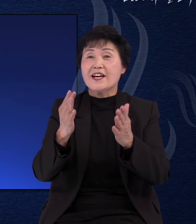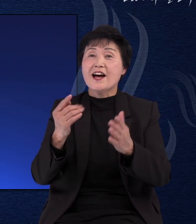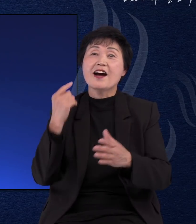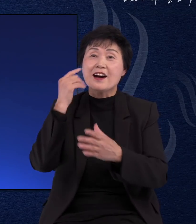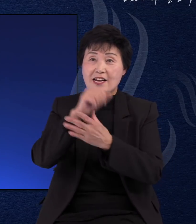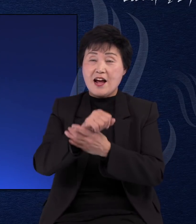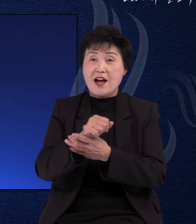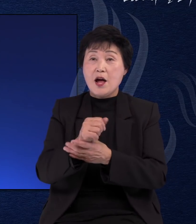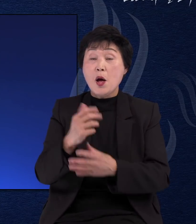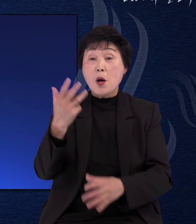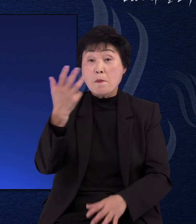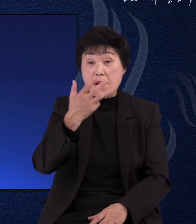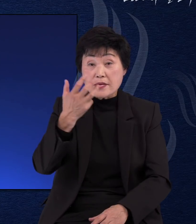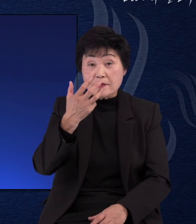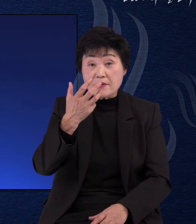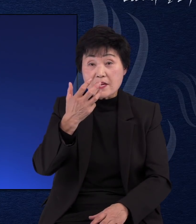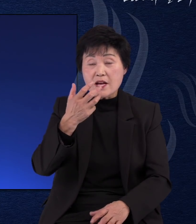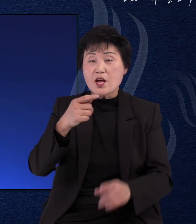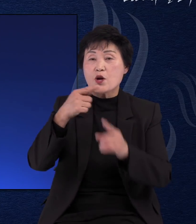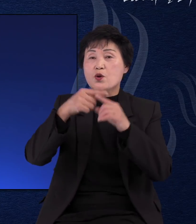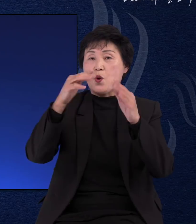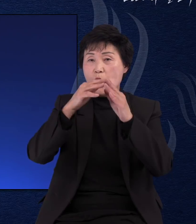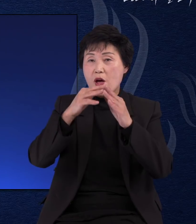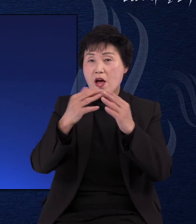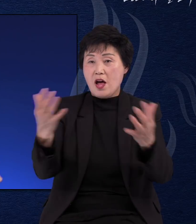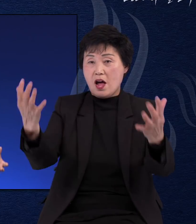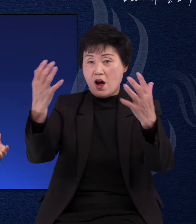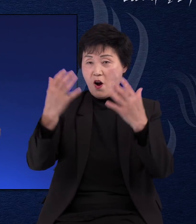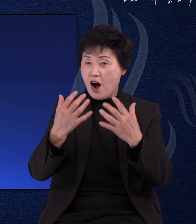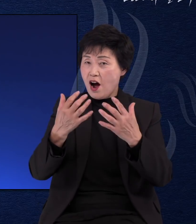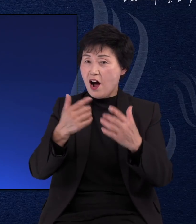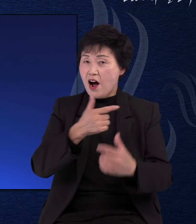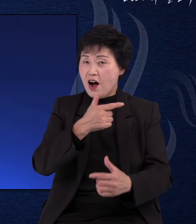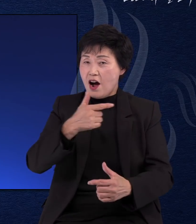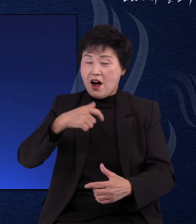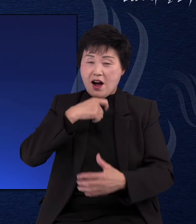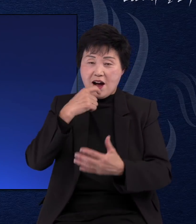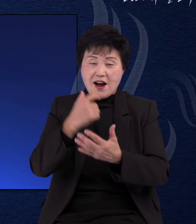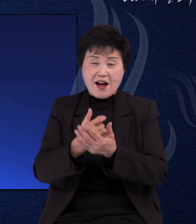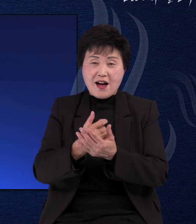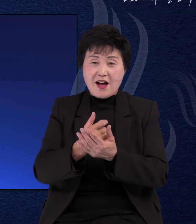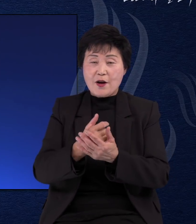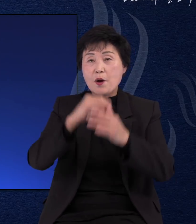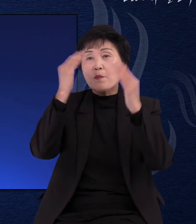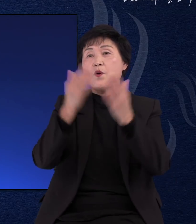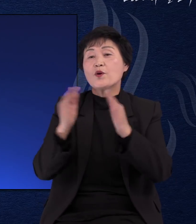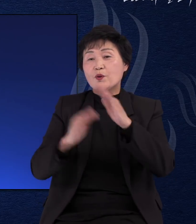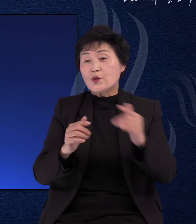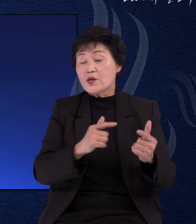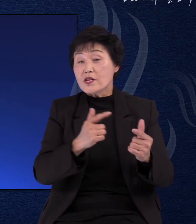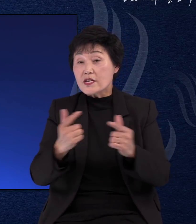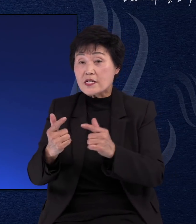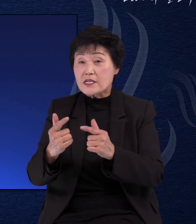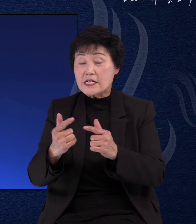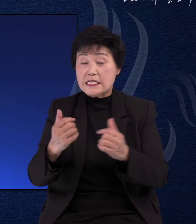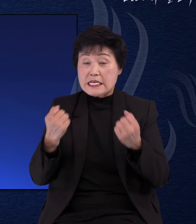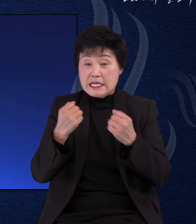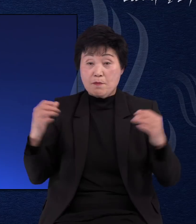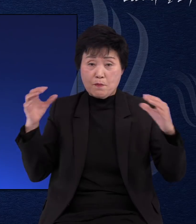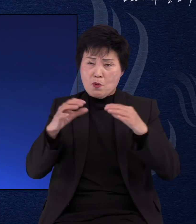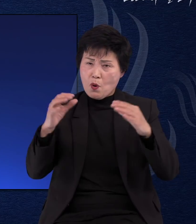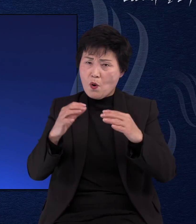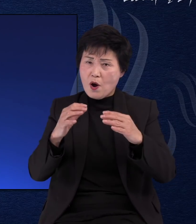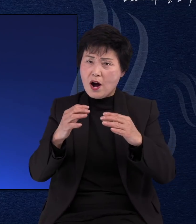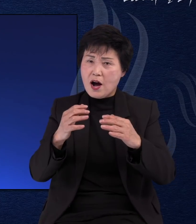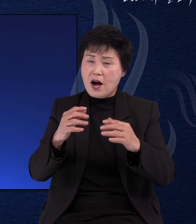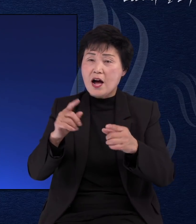게 얼마나 영광스럽습니까? 그래서 전 성도가 힘을 합해서 그걸 준비하고 있는데, 이제